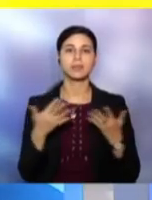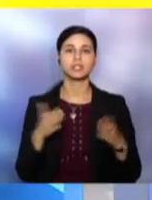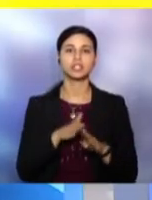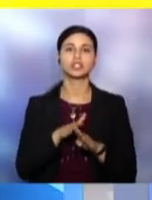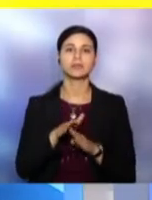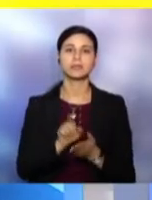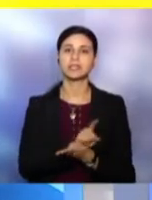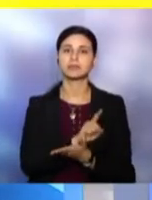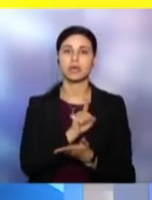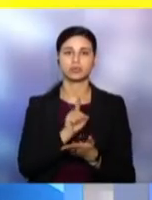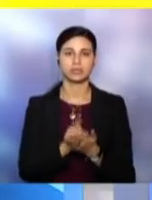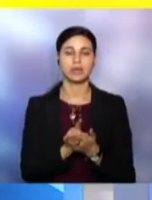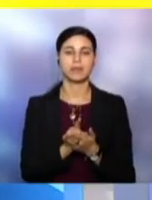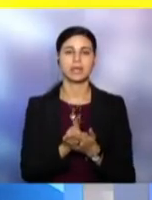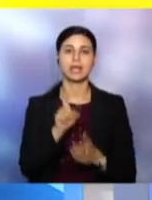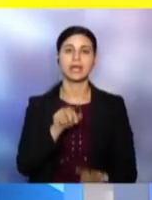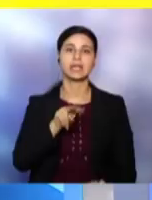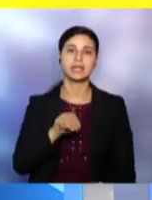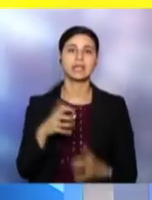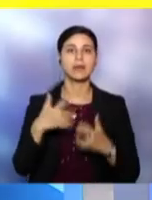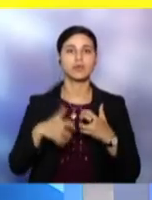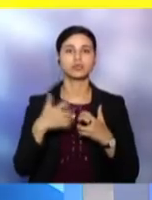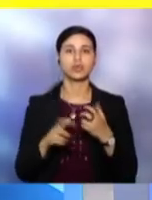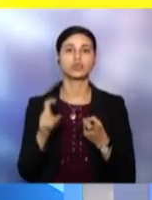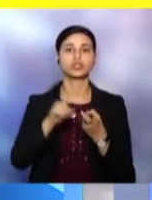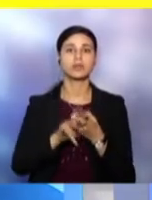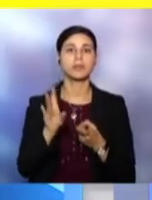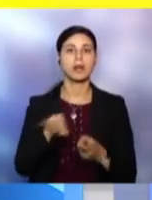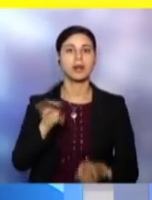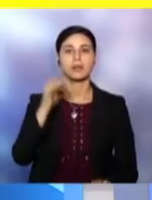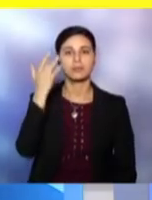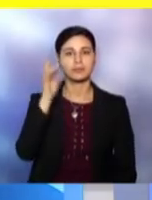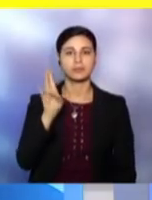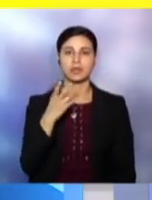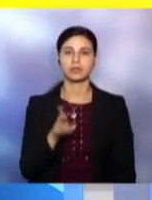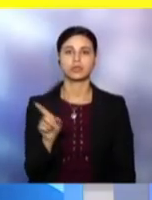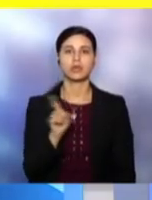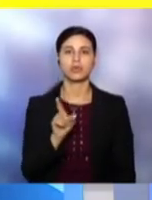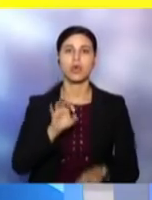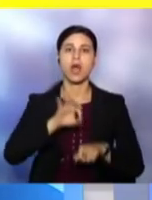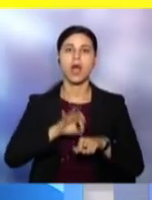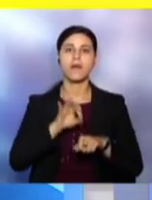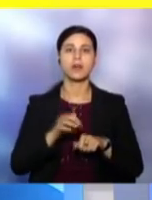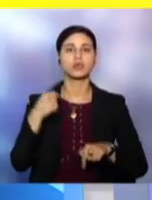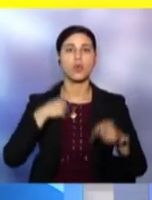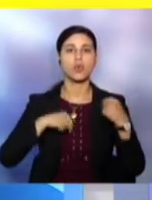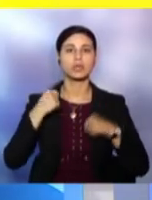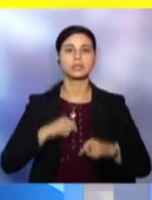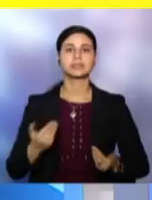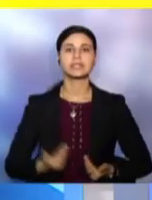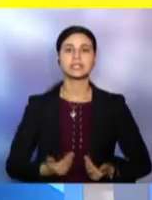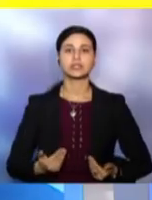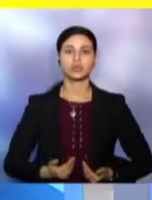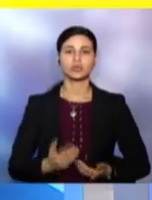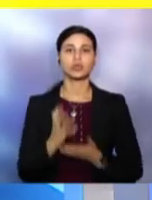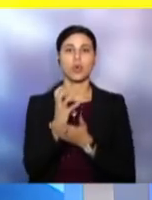შევსებისათვის აუცილებელია ხილის და ბოსტნეულის ჩართვა, მაგრამ არ დაგავიწყდეთ, რომ ნაავადმყოფარი ორგანიზმის სასიცოცხლო